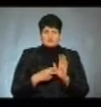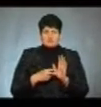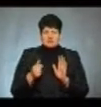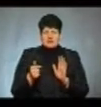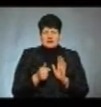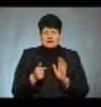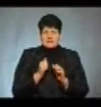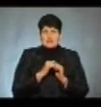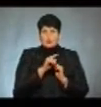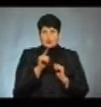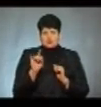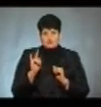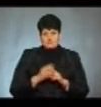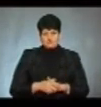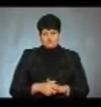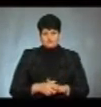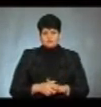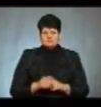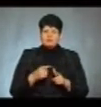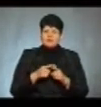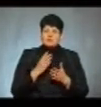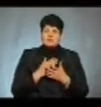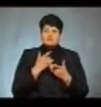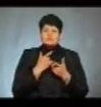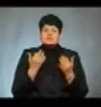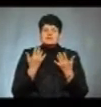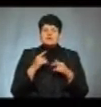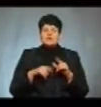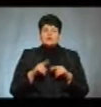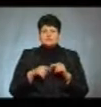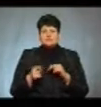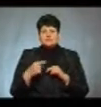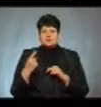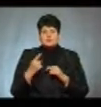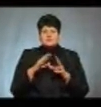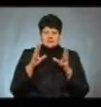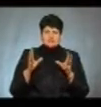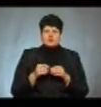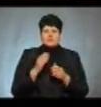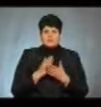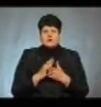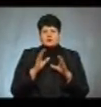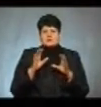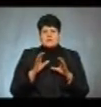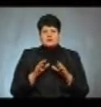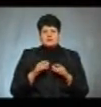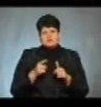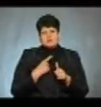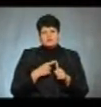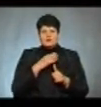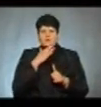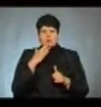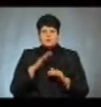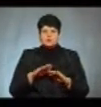гривень на кожну дитину. Чи маєте інформацію, скільки родин на Тернопільщині загалом мають статус багатодітних, скільки з